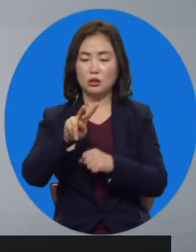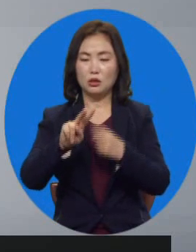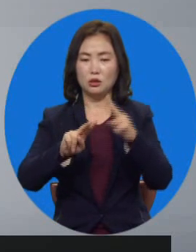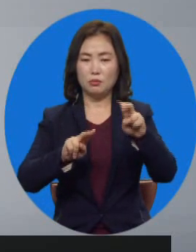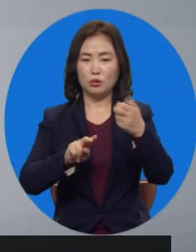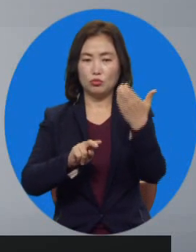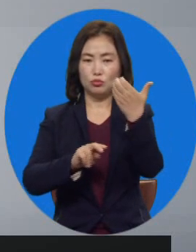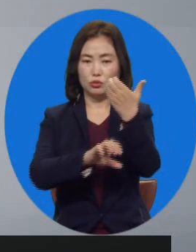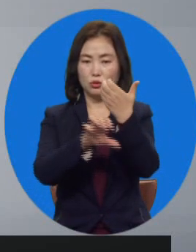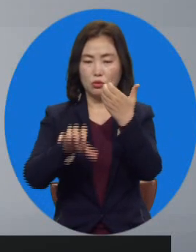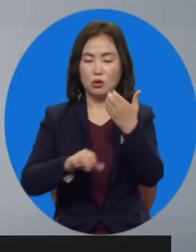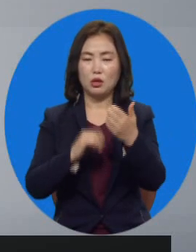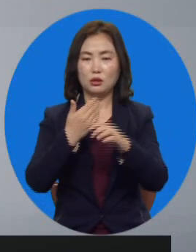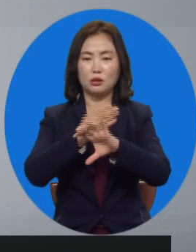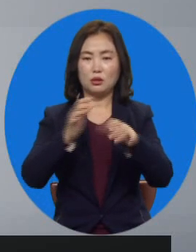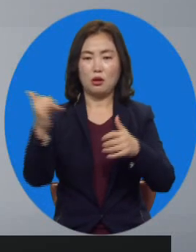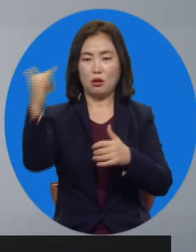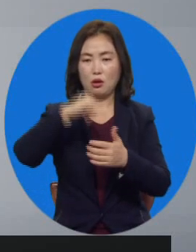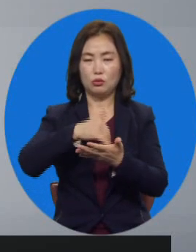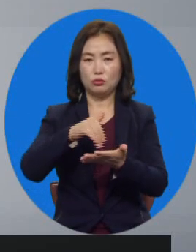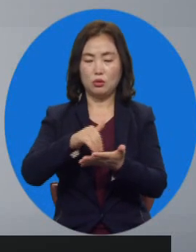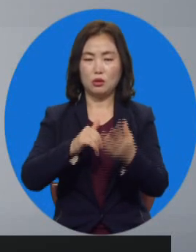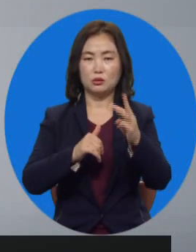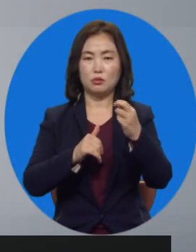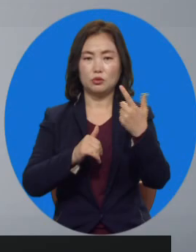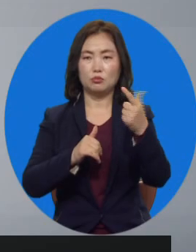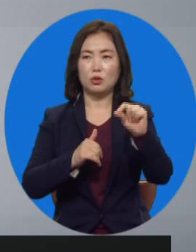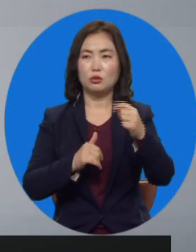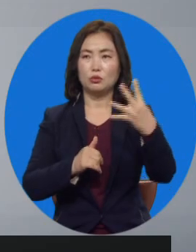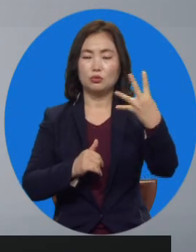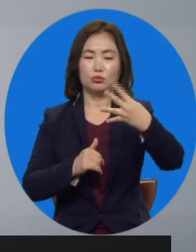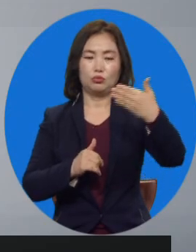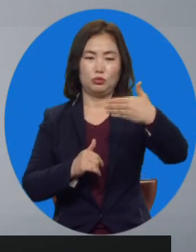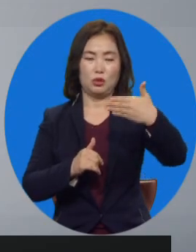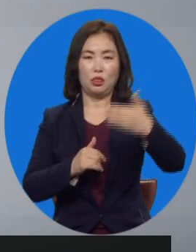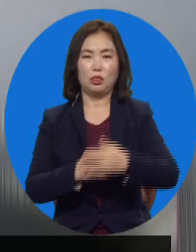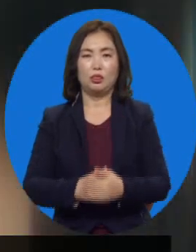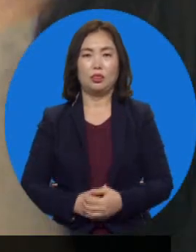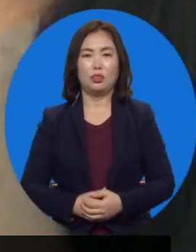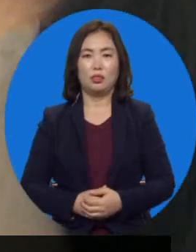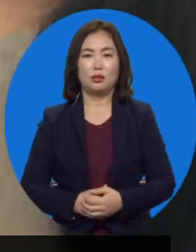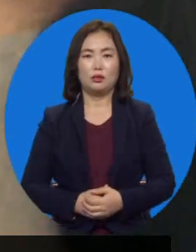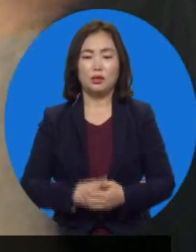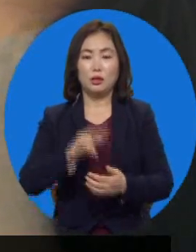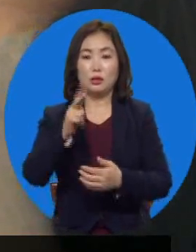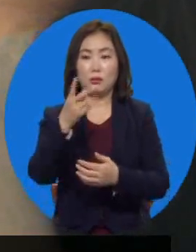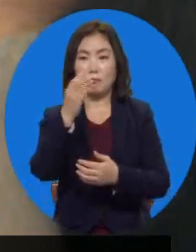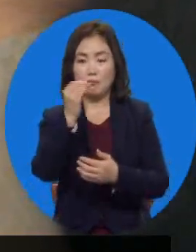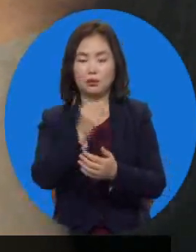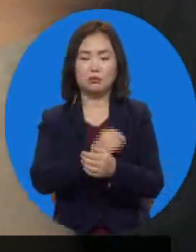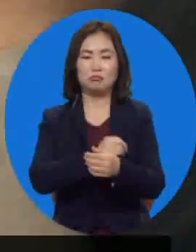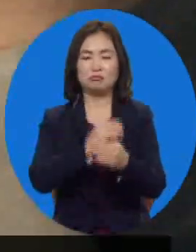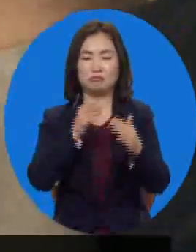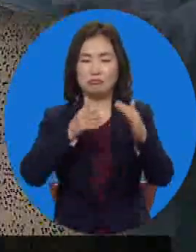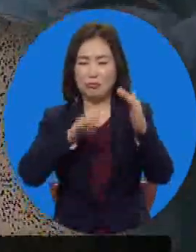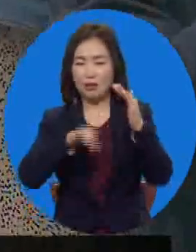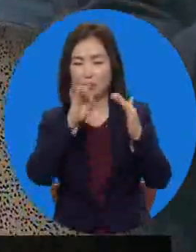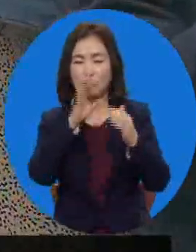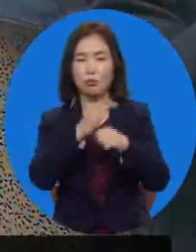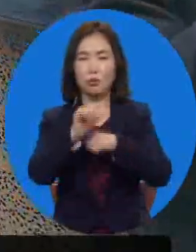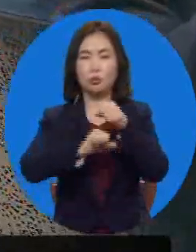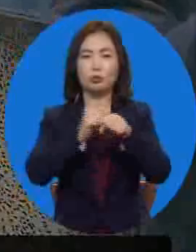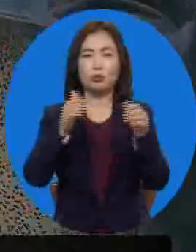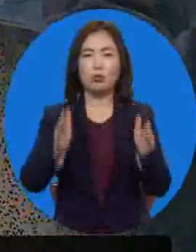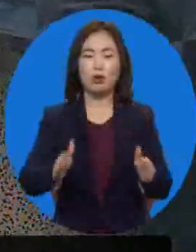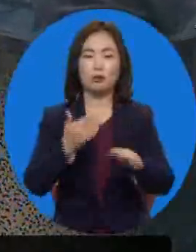주요 관광지 점 외국인 관광 제수는 369,000 여명 200만 시대 는 고사하고 최근 5년